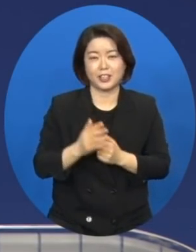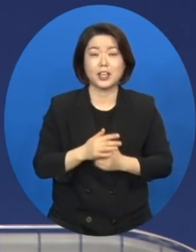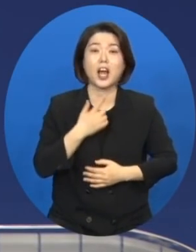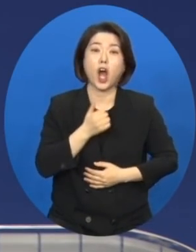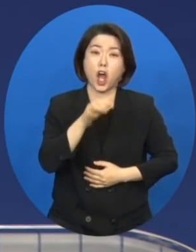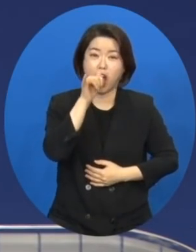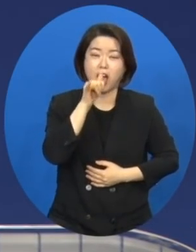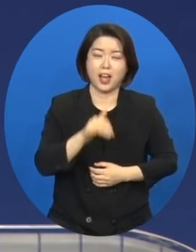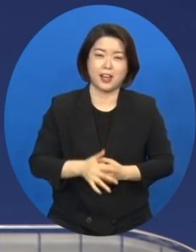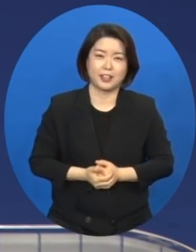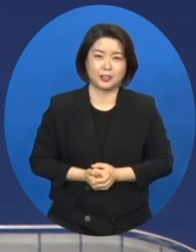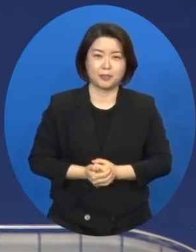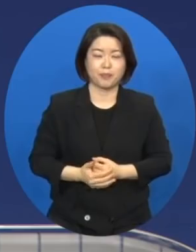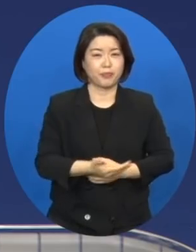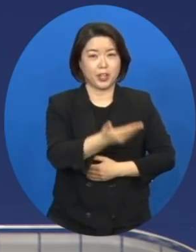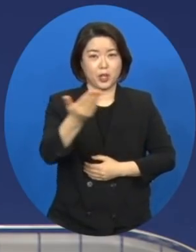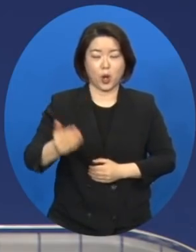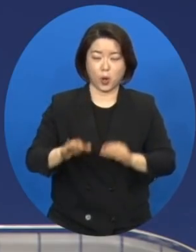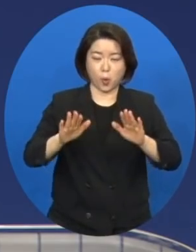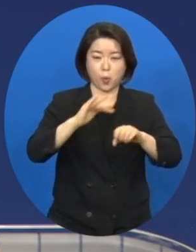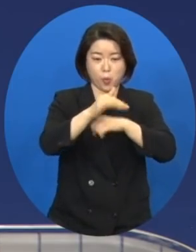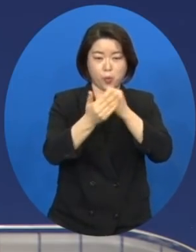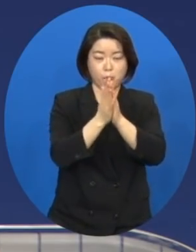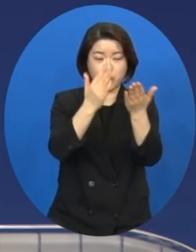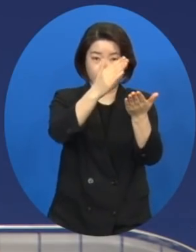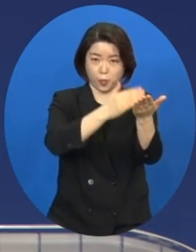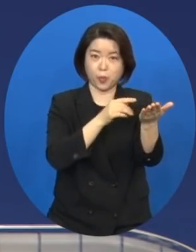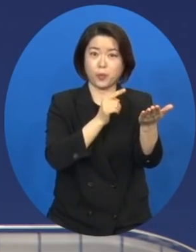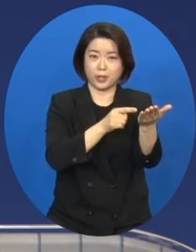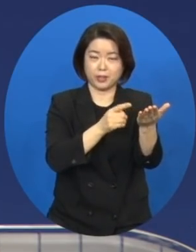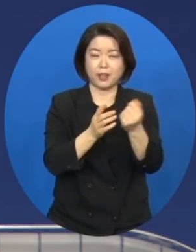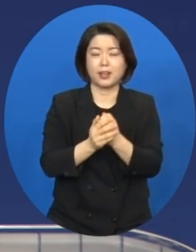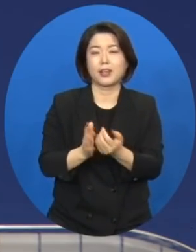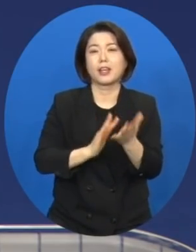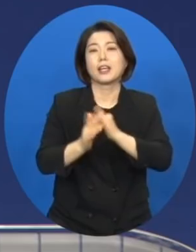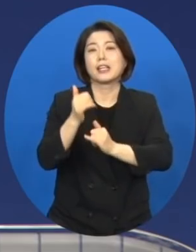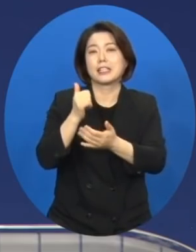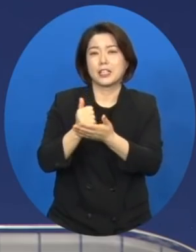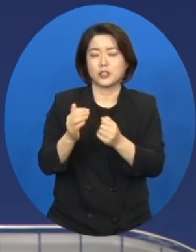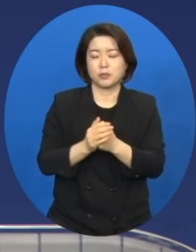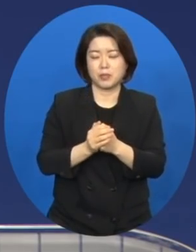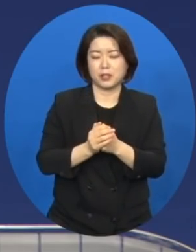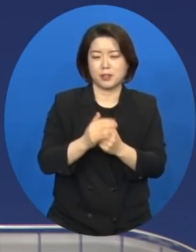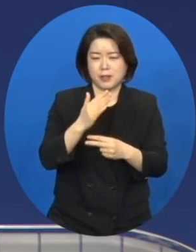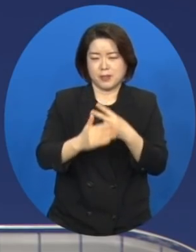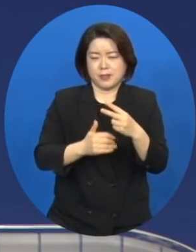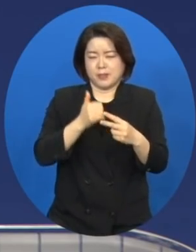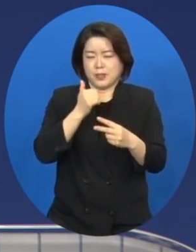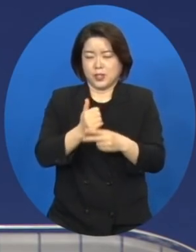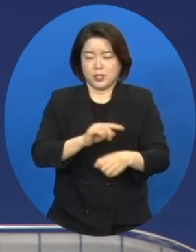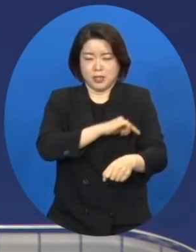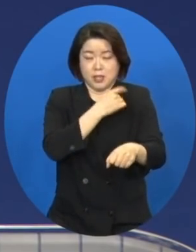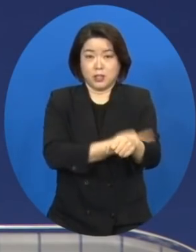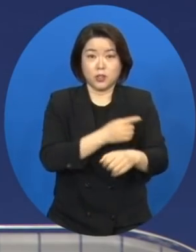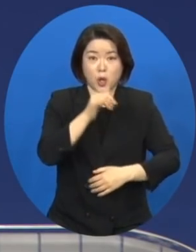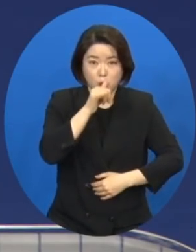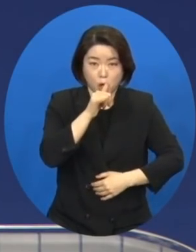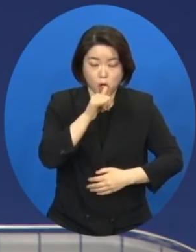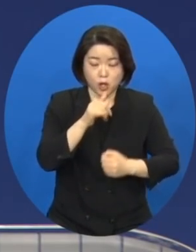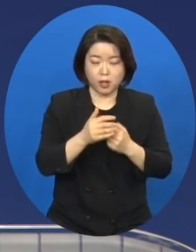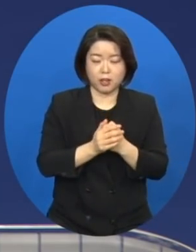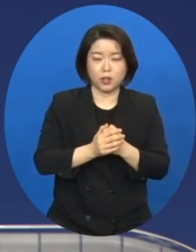경험했는데요. 근데 여러분, 오늘 본문이 예수님에게 신적인 능력이 있어서 물이 변하여